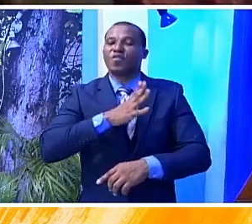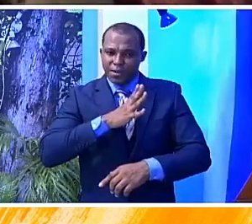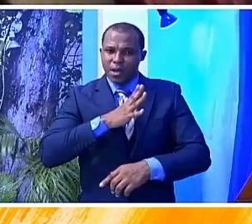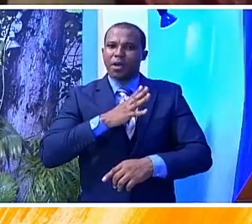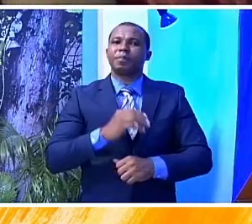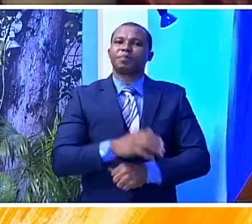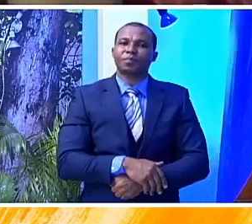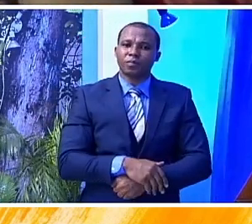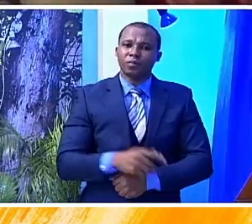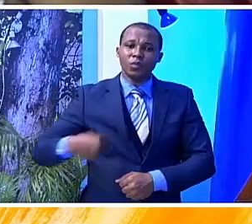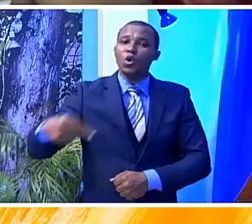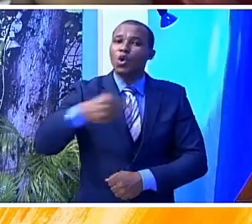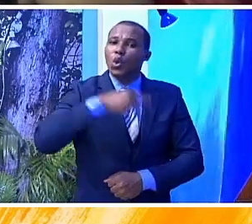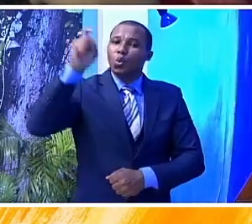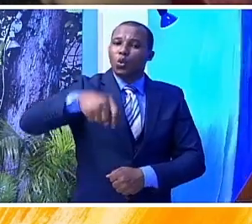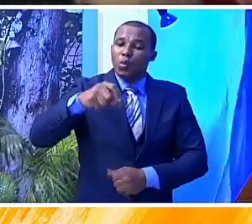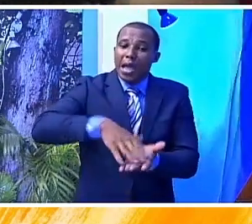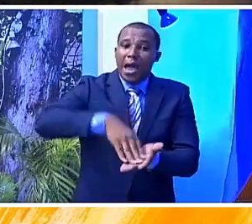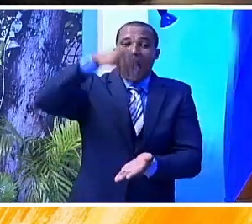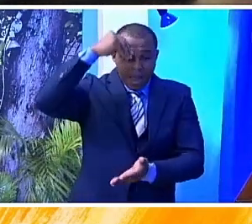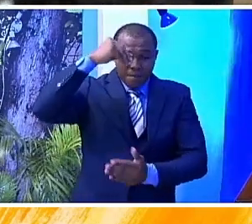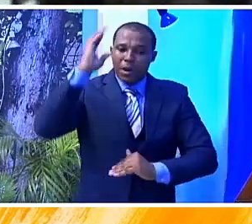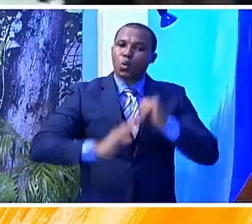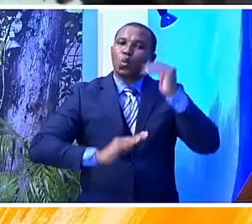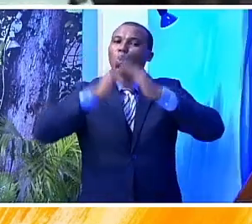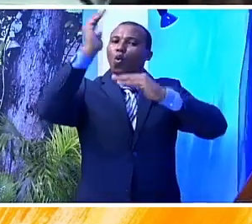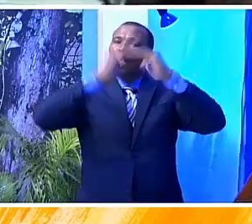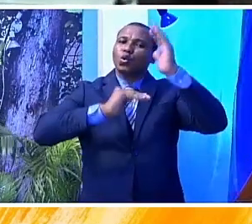solide pour rester, bon Dieu pas venir faire pour nous et moi di nous ça.